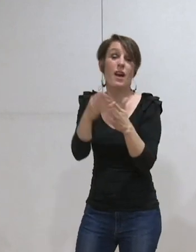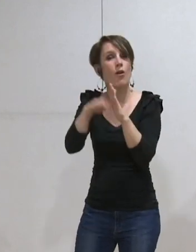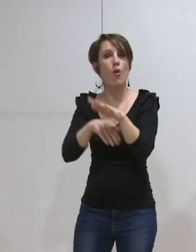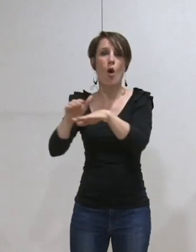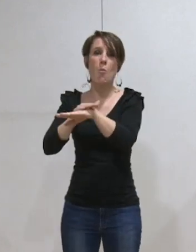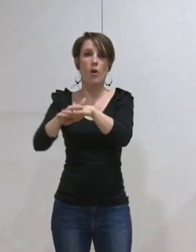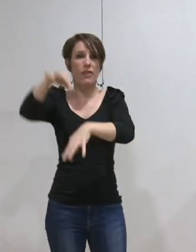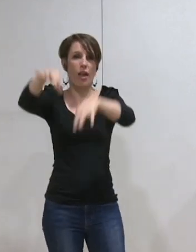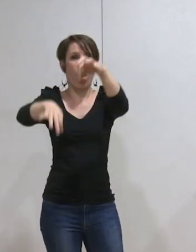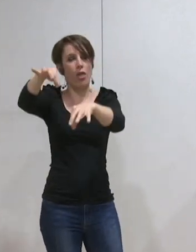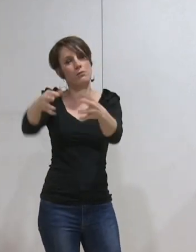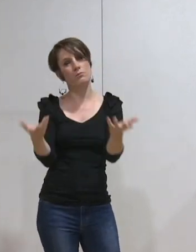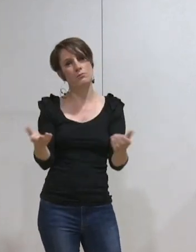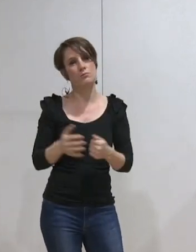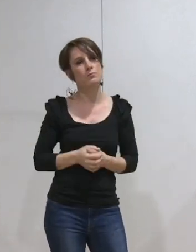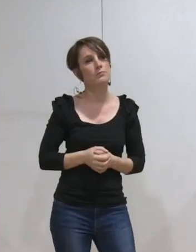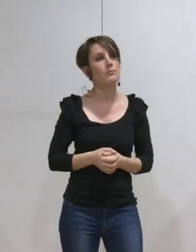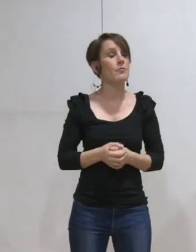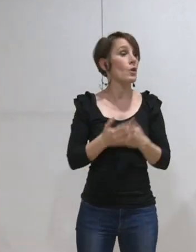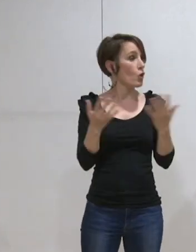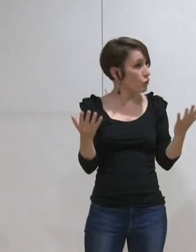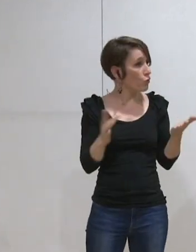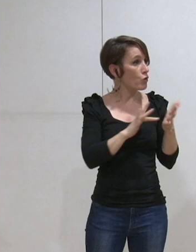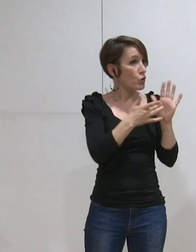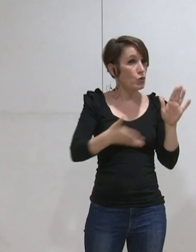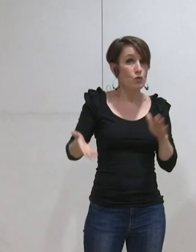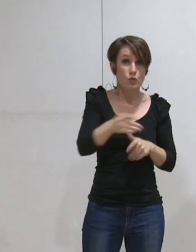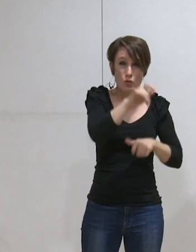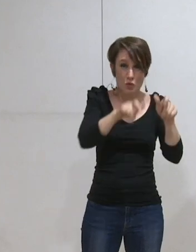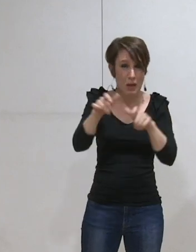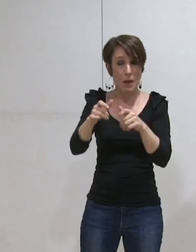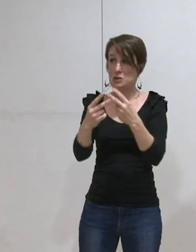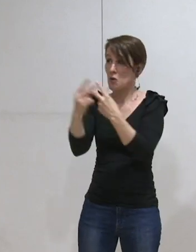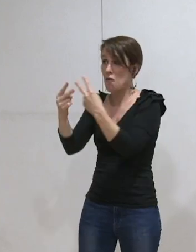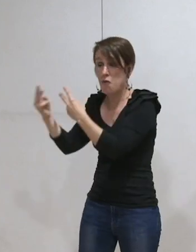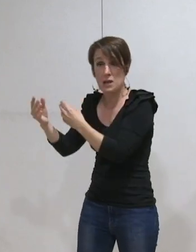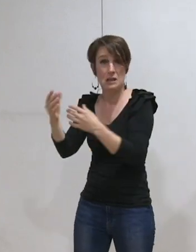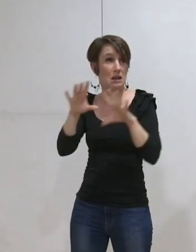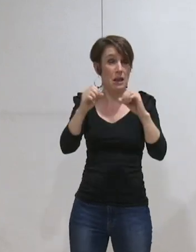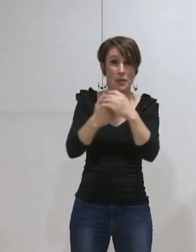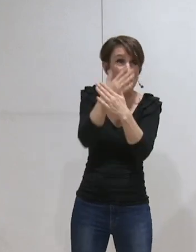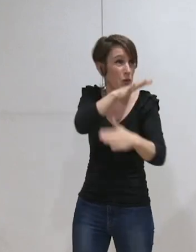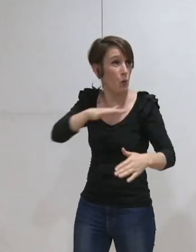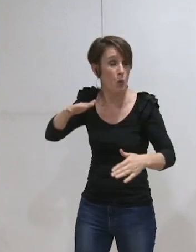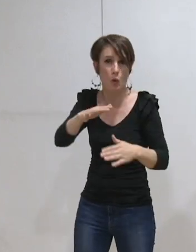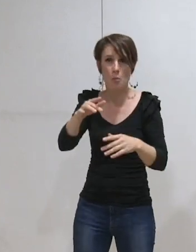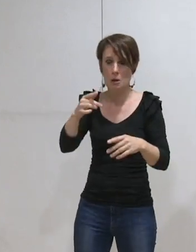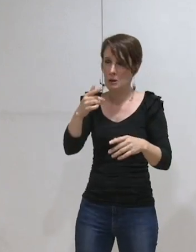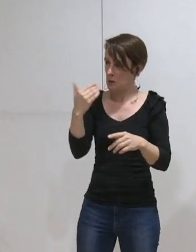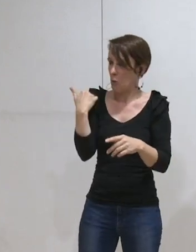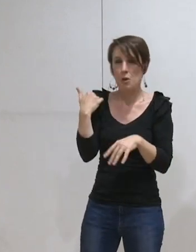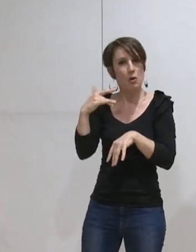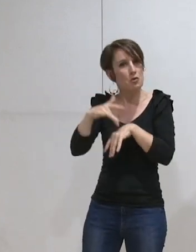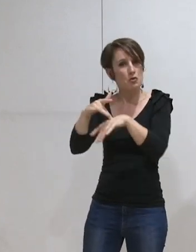ici toutes celles et ceux institutionnels personnalités voisins métropolitains qui ont fait le Paris de transformer cette indignation